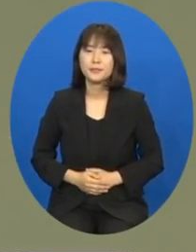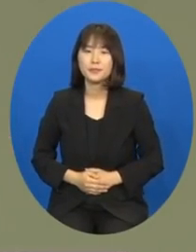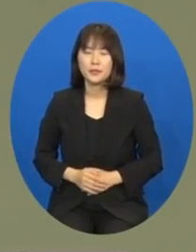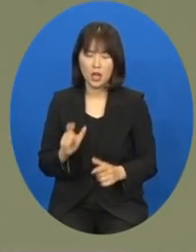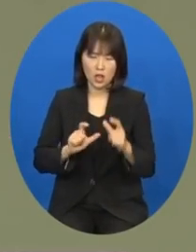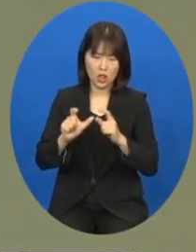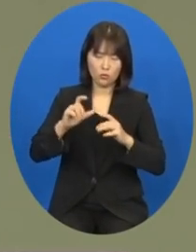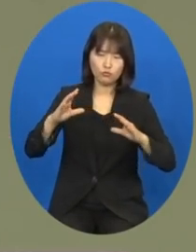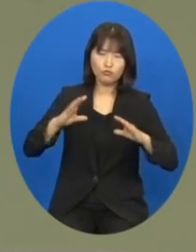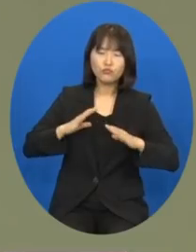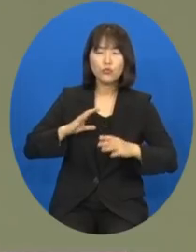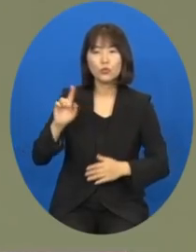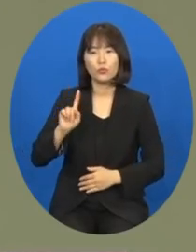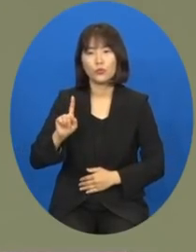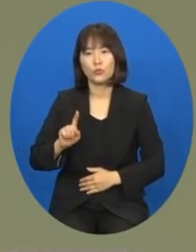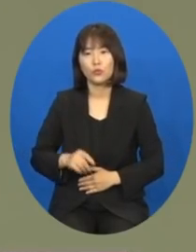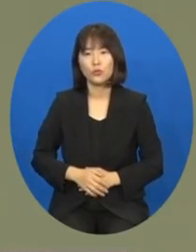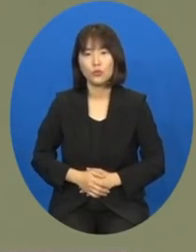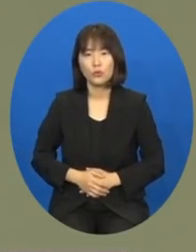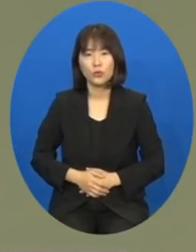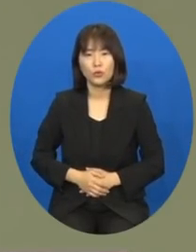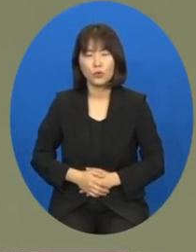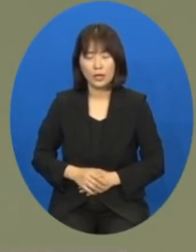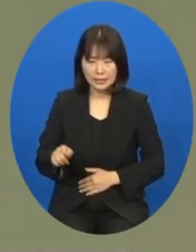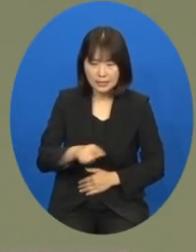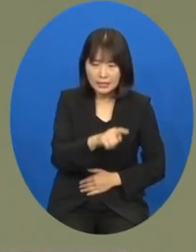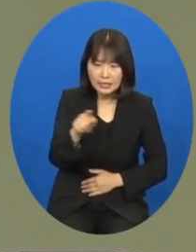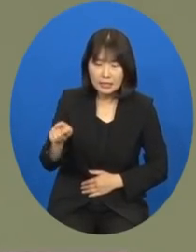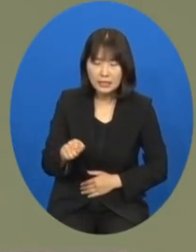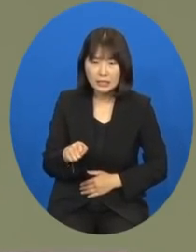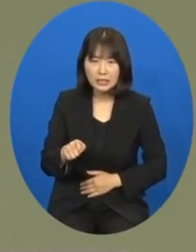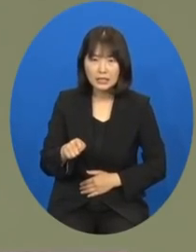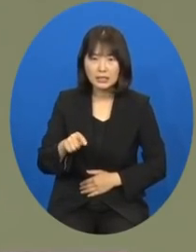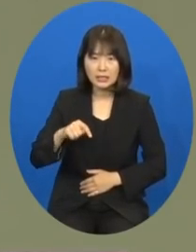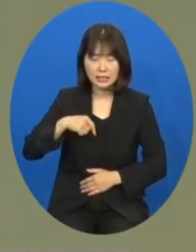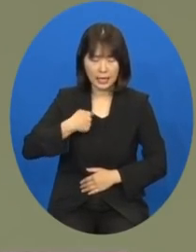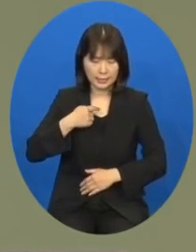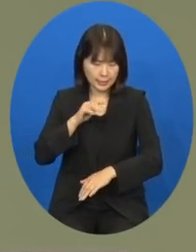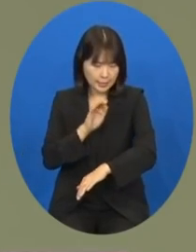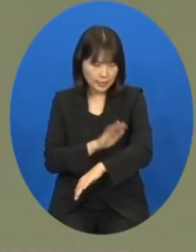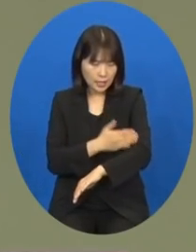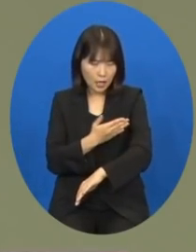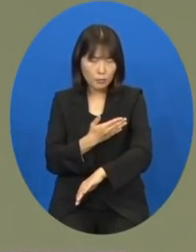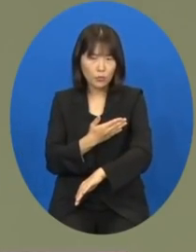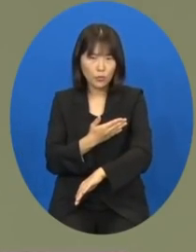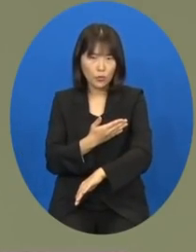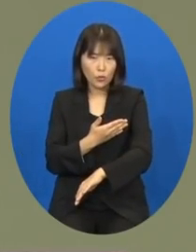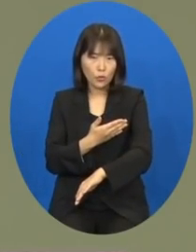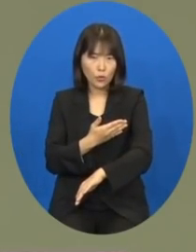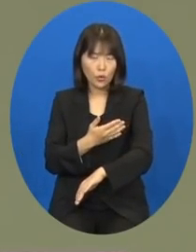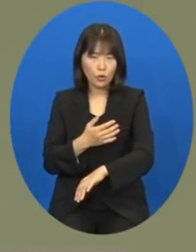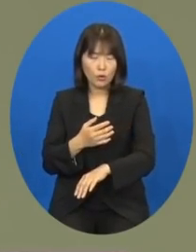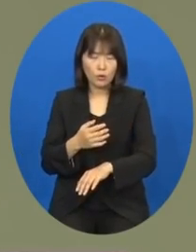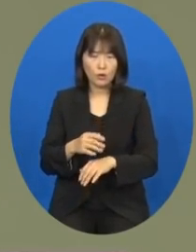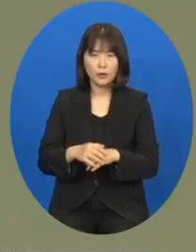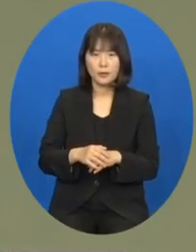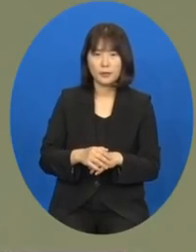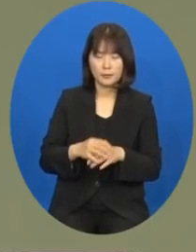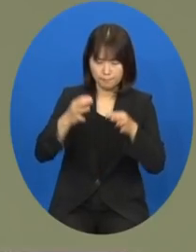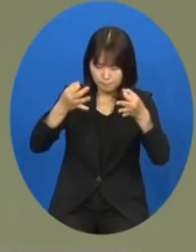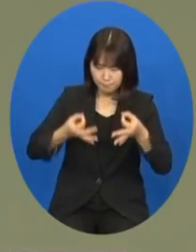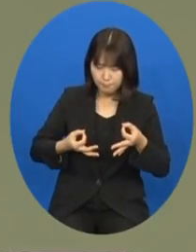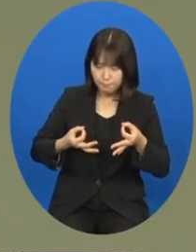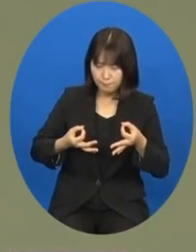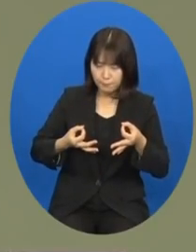더 무서운 것은 뭐냐면 이들이 자신의 잘 뭐 서지 면하게 하기 보다는 다른 사람들의 공격하면서